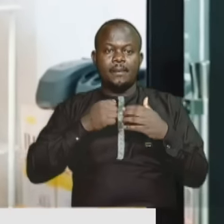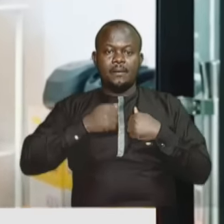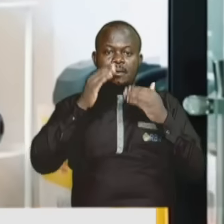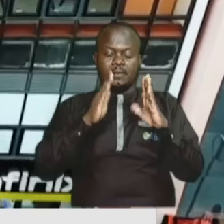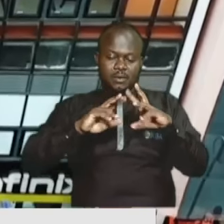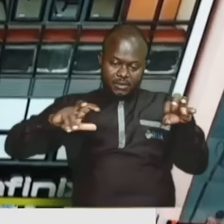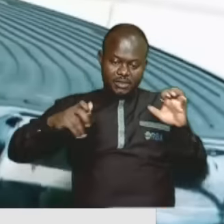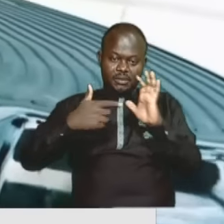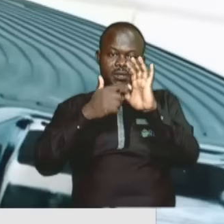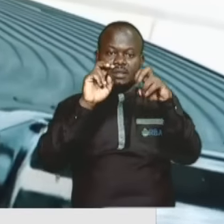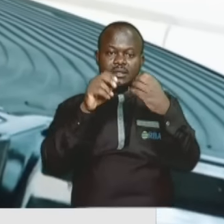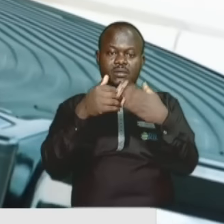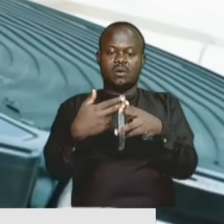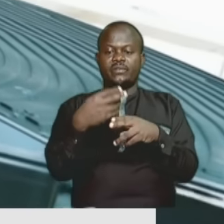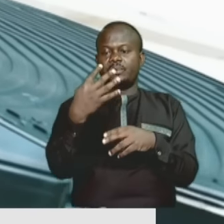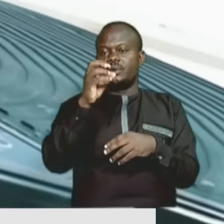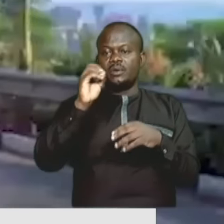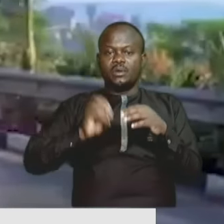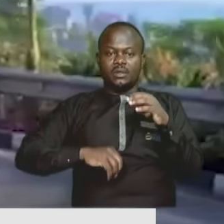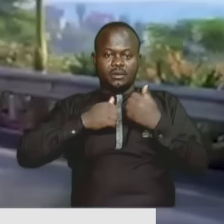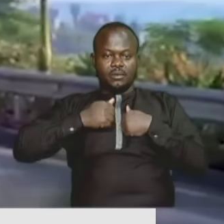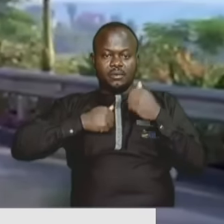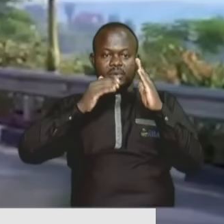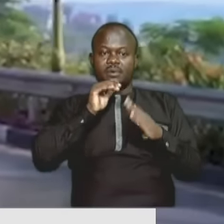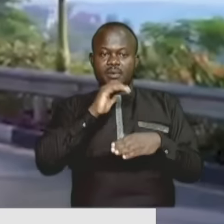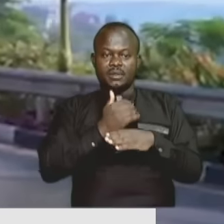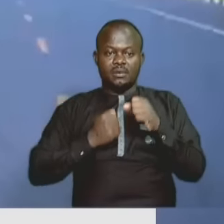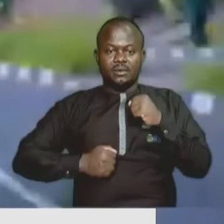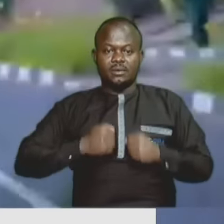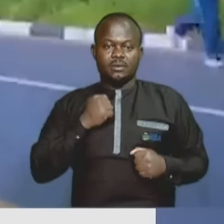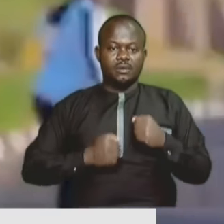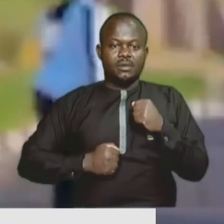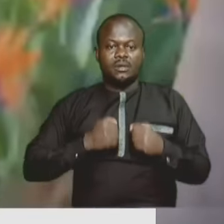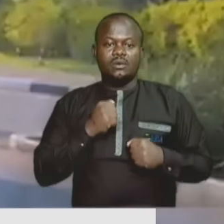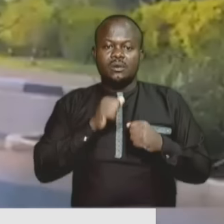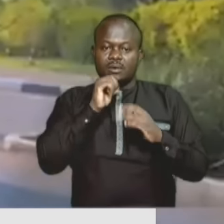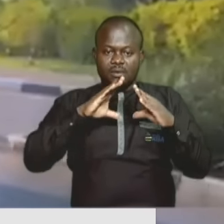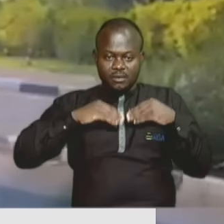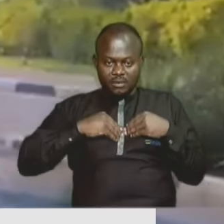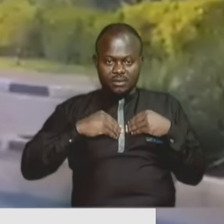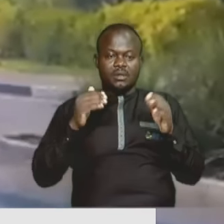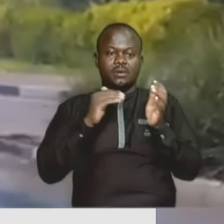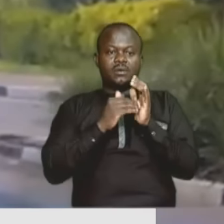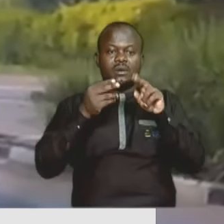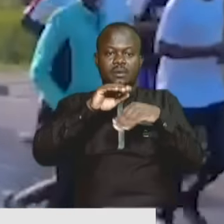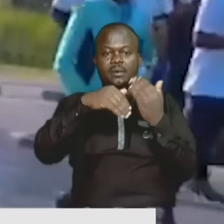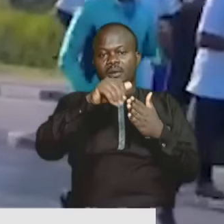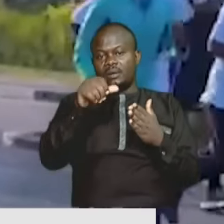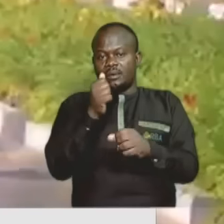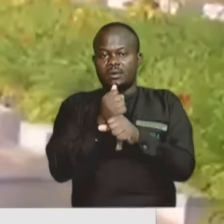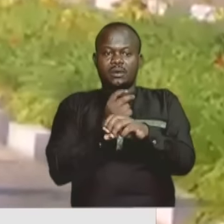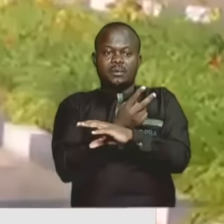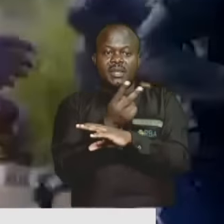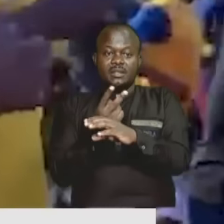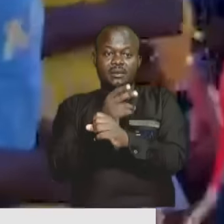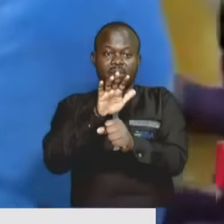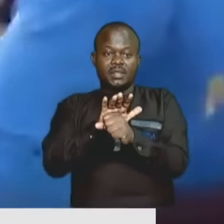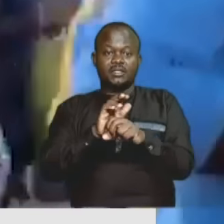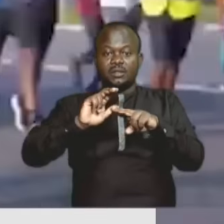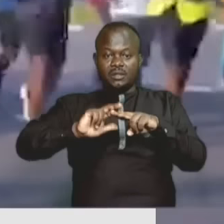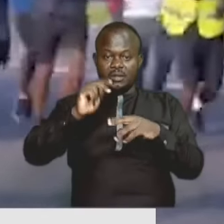ubushakashatsi bwagaragaje ko 40% by'abanyarwanda batajya bakora siporo ndetse batanayikozwa. Hakabaho n'abandi bakora amasaha menshi bicaye,